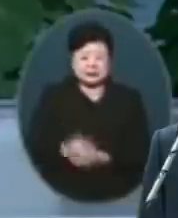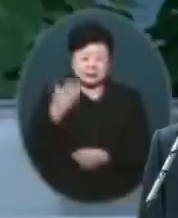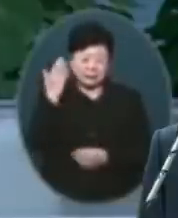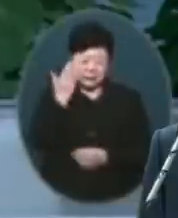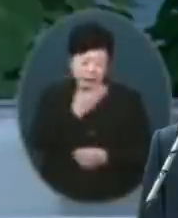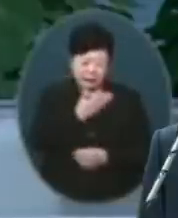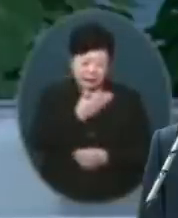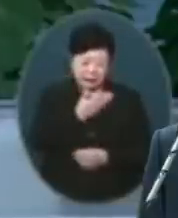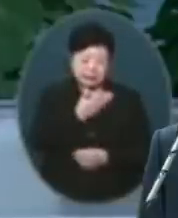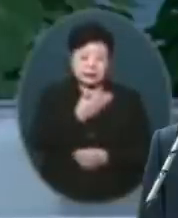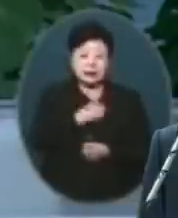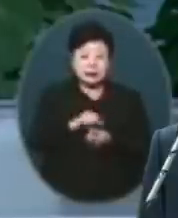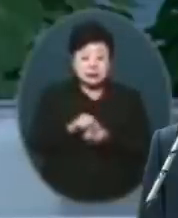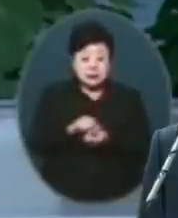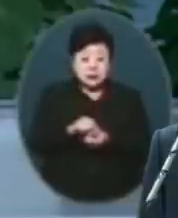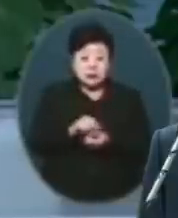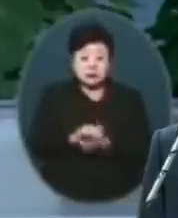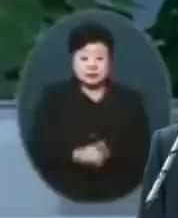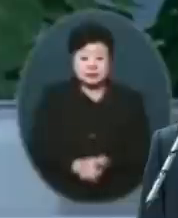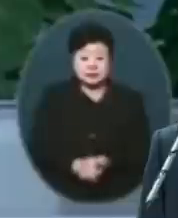깨끗이 씻습니다.